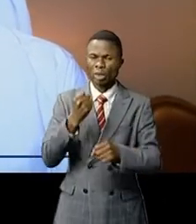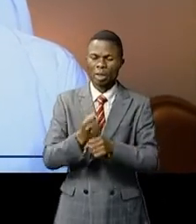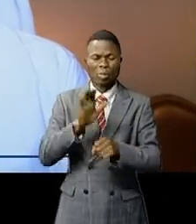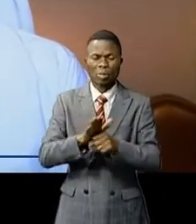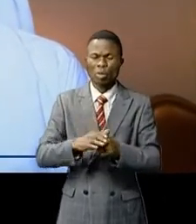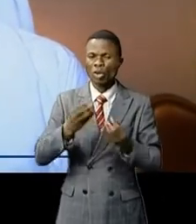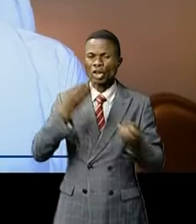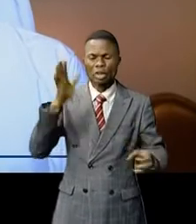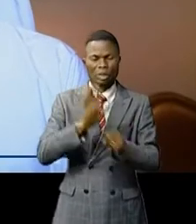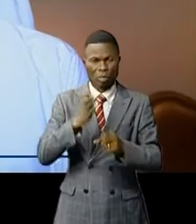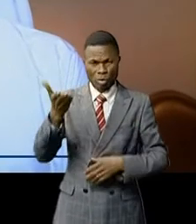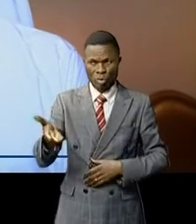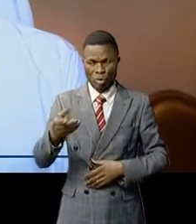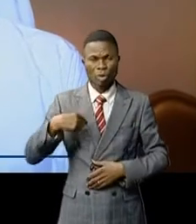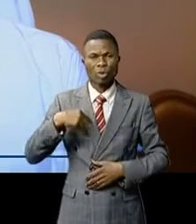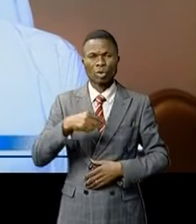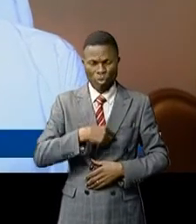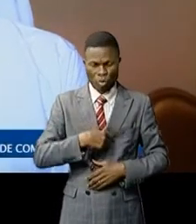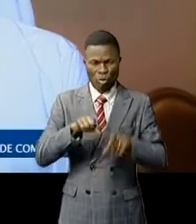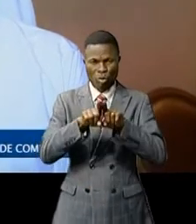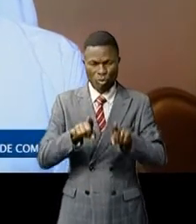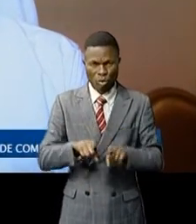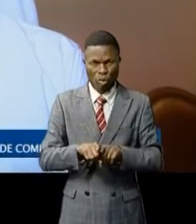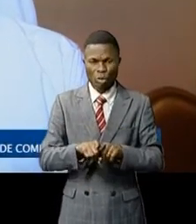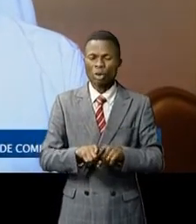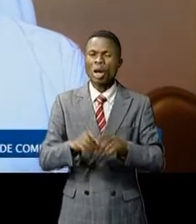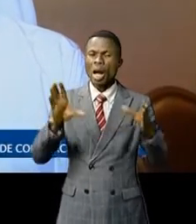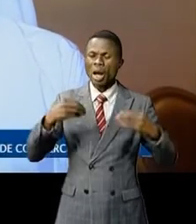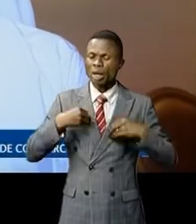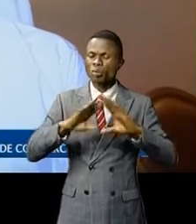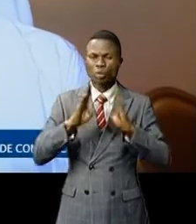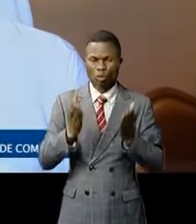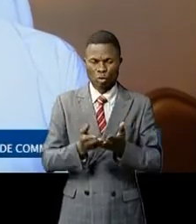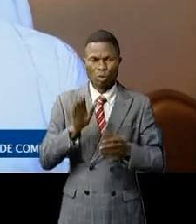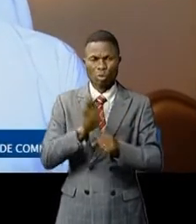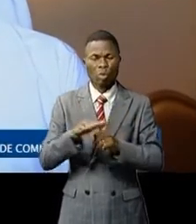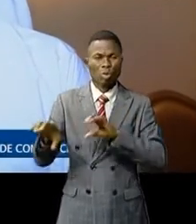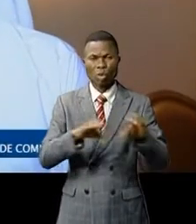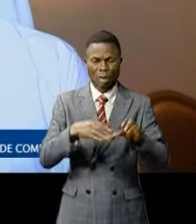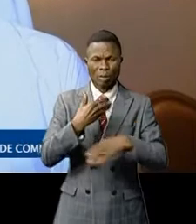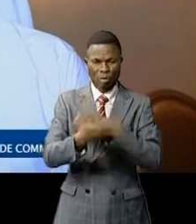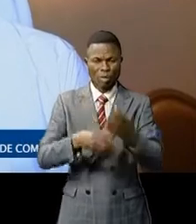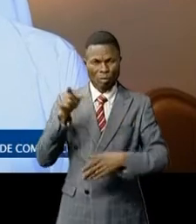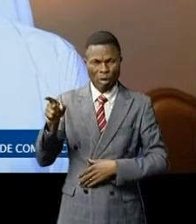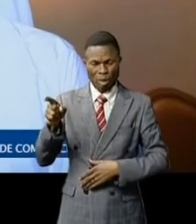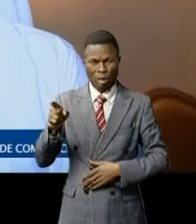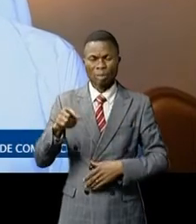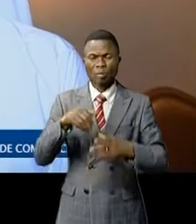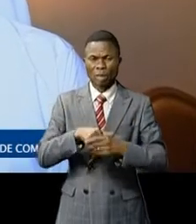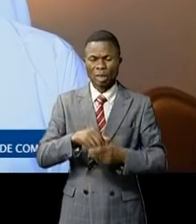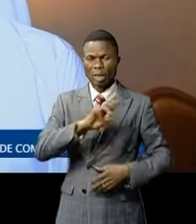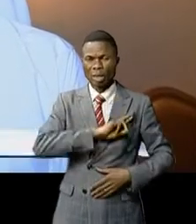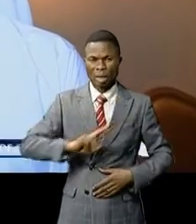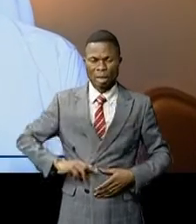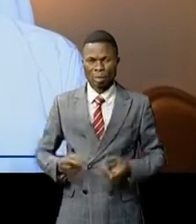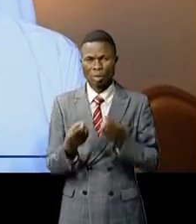grand potentiel. Nous restons aussi ouverts face aux divers secteurs d'activité dans lesquels nous